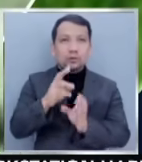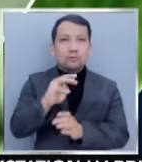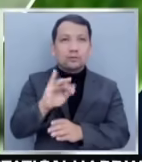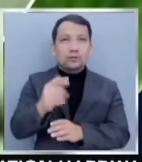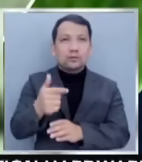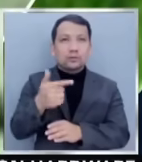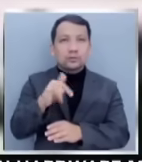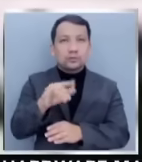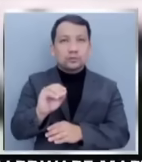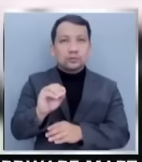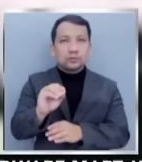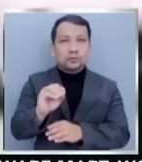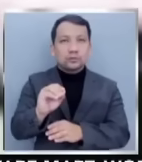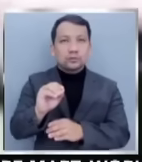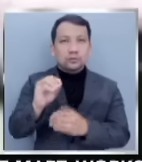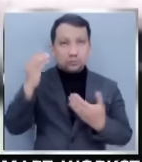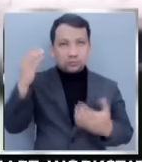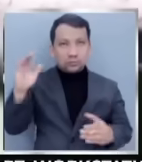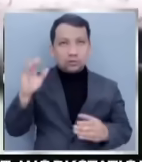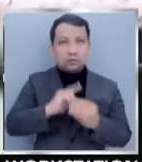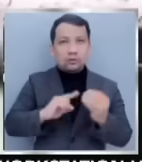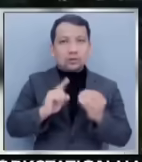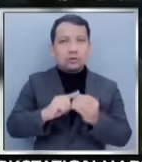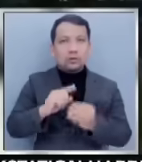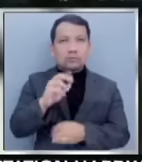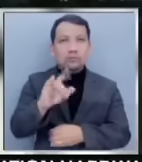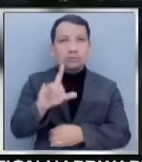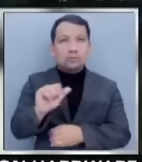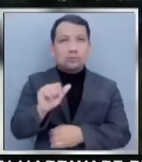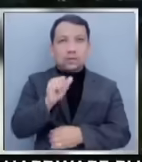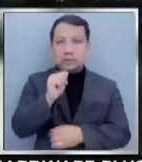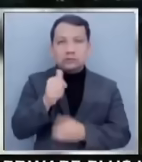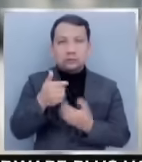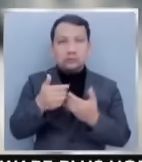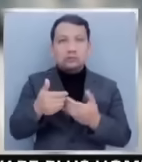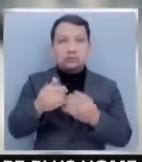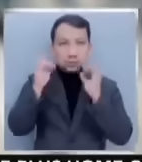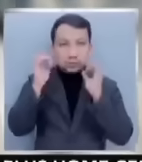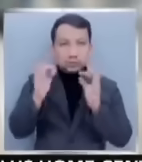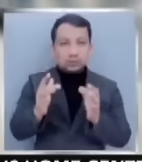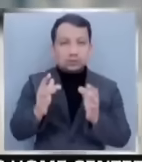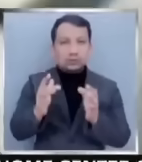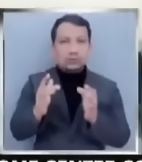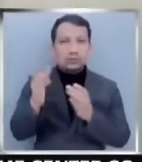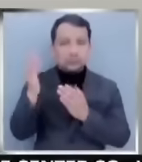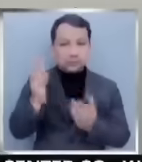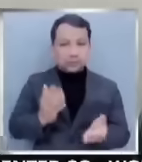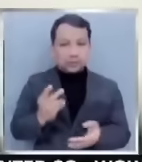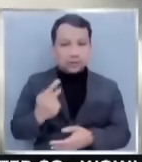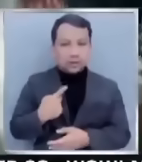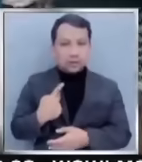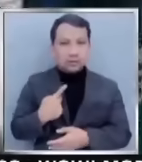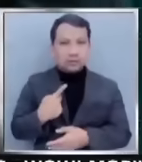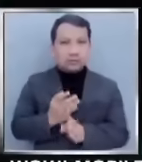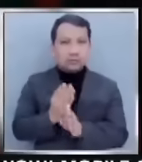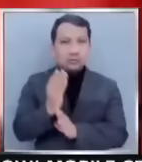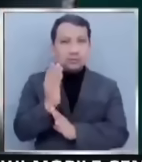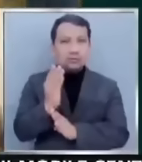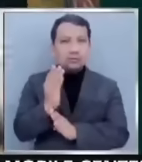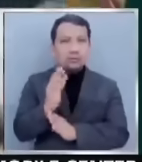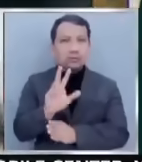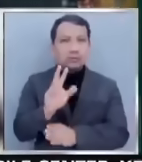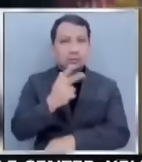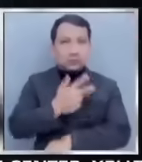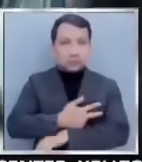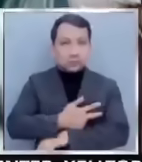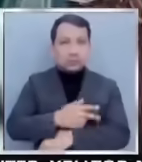Bureau Cordillera. Kaya ang mga ulan, di birong peligro ang dala. Umulan ng diretsyong more than 3 days.